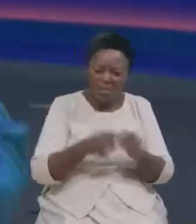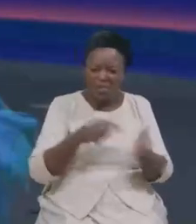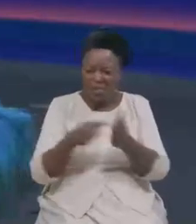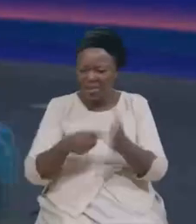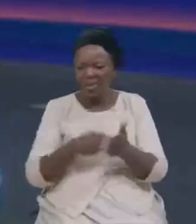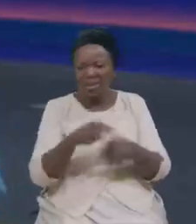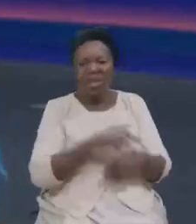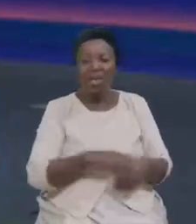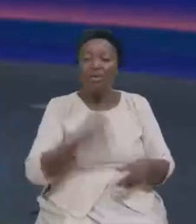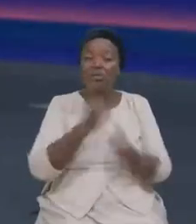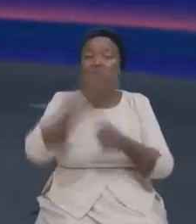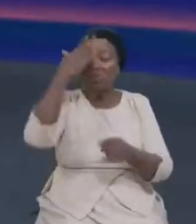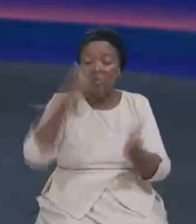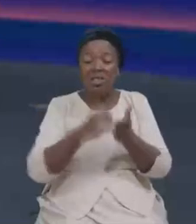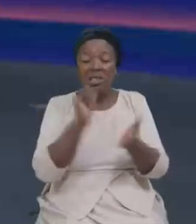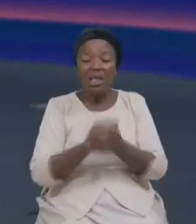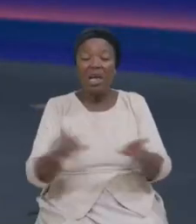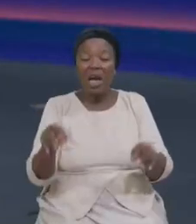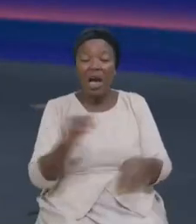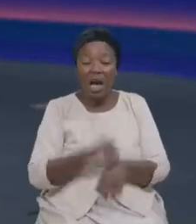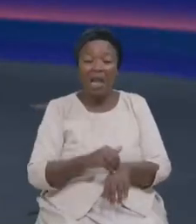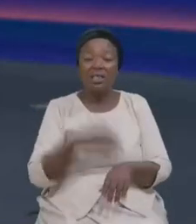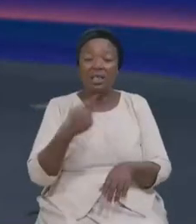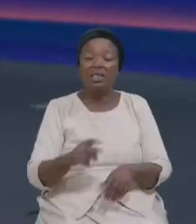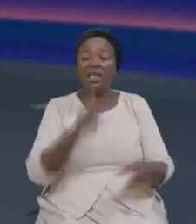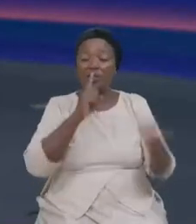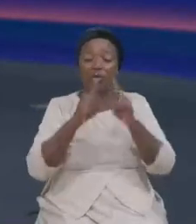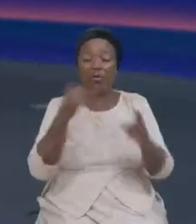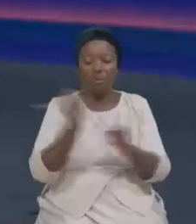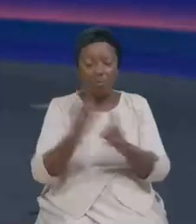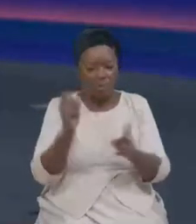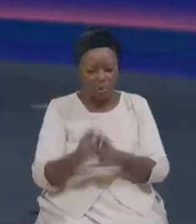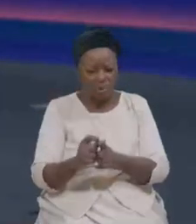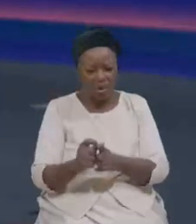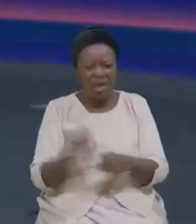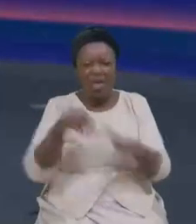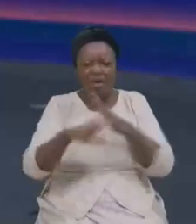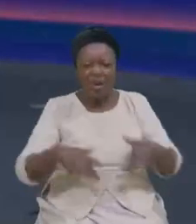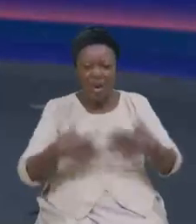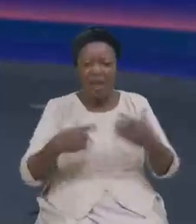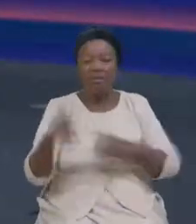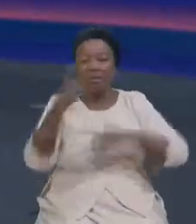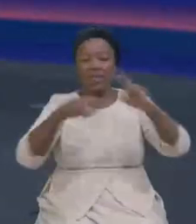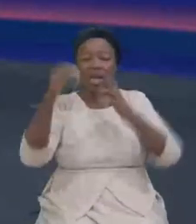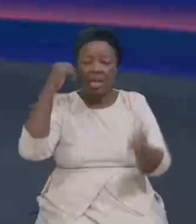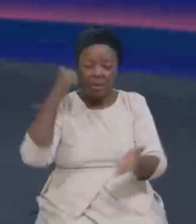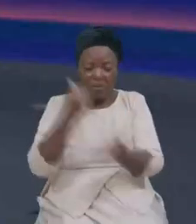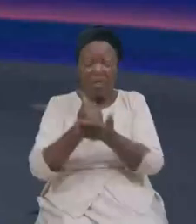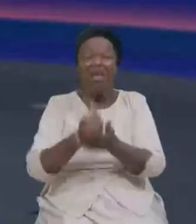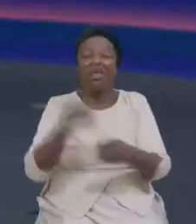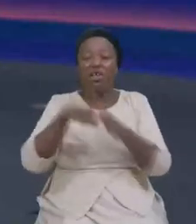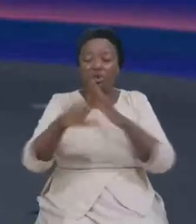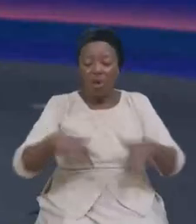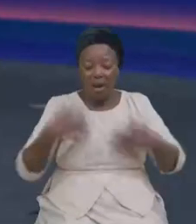Sur la parole déclarée, dans ta vie à partir d'aujourd'hui, dis Amen. Dans ta vie à partir d'aujourd'hui, ta vie